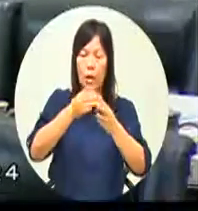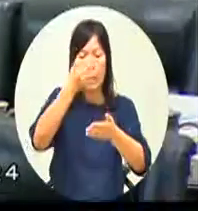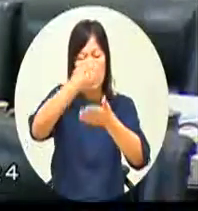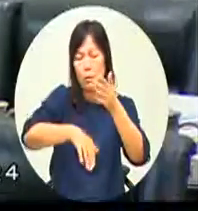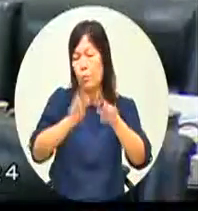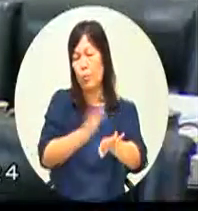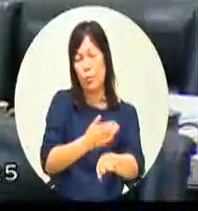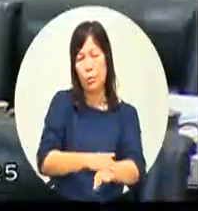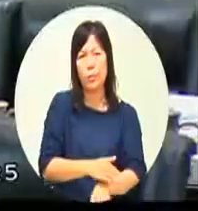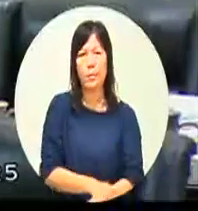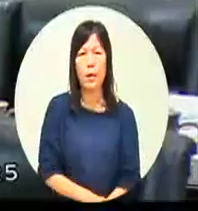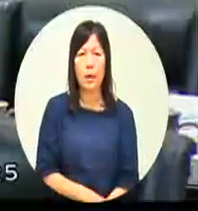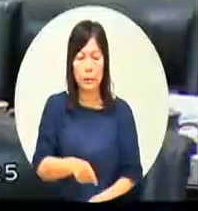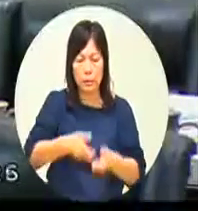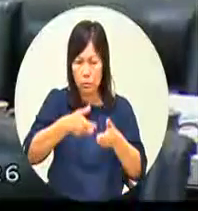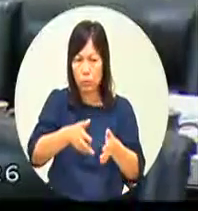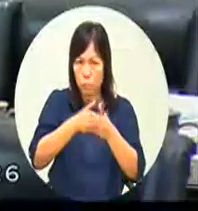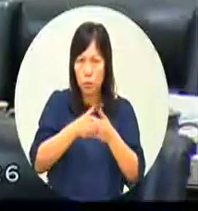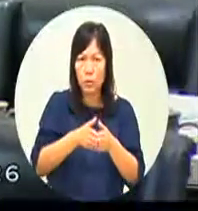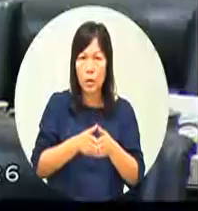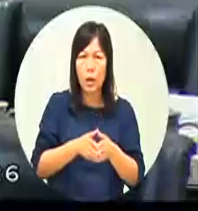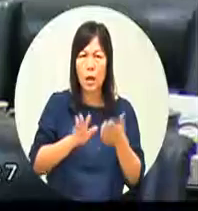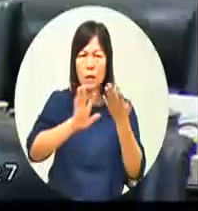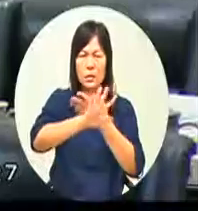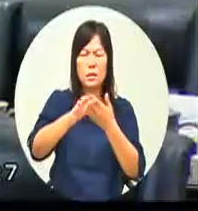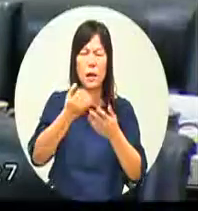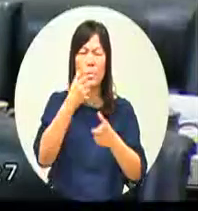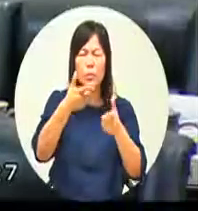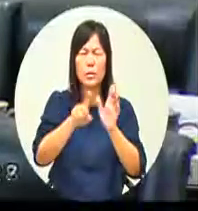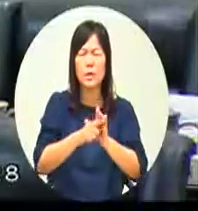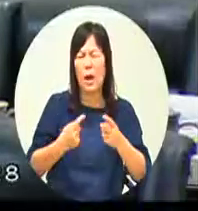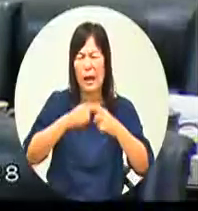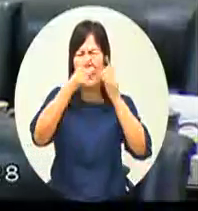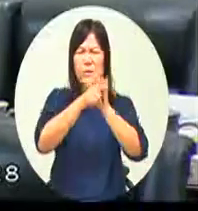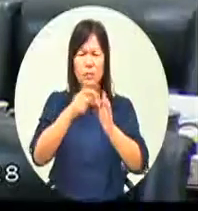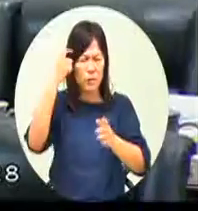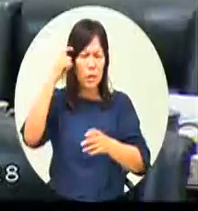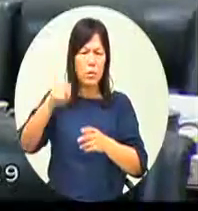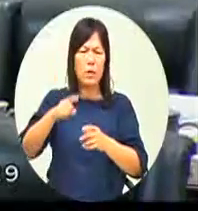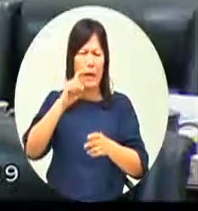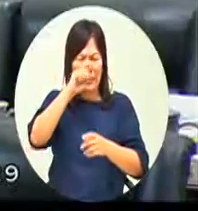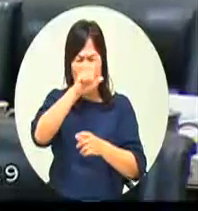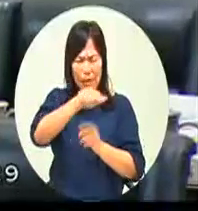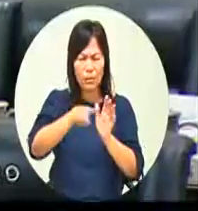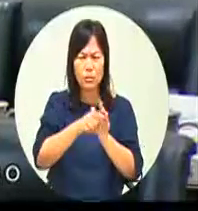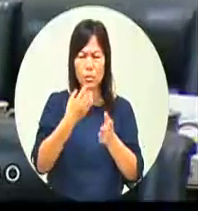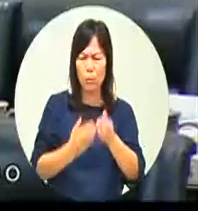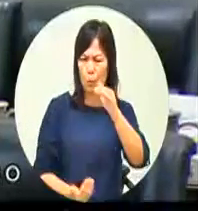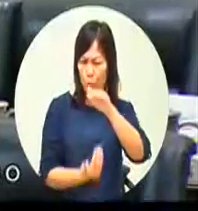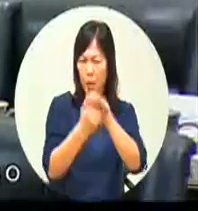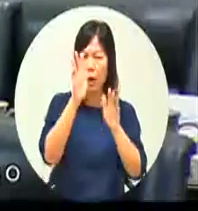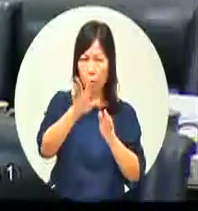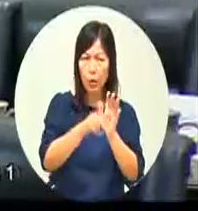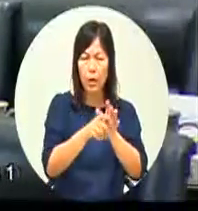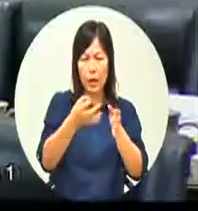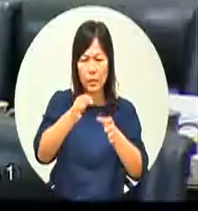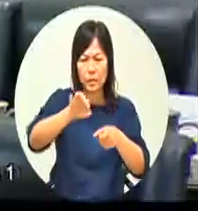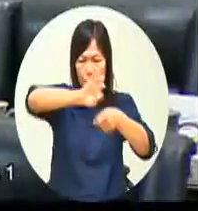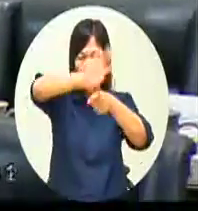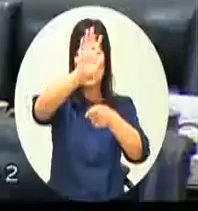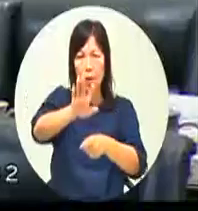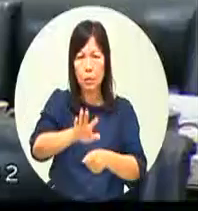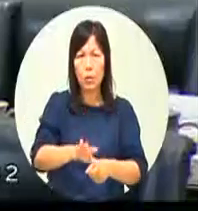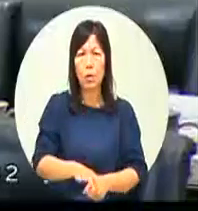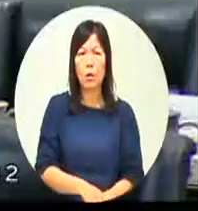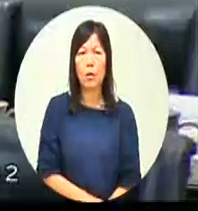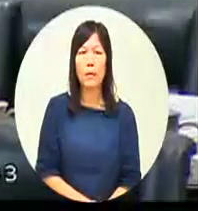嘛。这是重点尔啦，剩的毋是咧讲争执，讲奇怪，垃圾量都有达到遐，结果钱嘛起价啊，阮